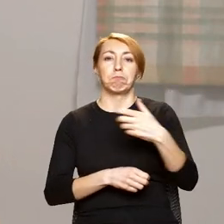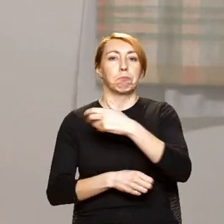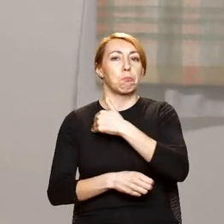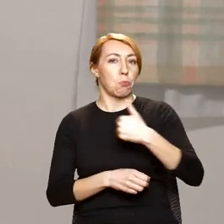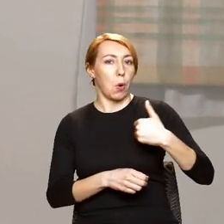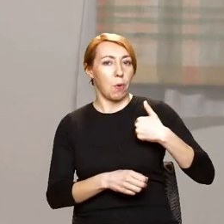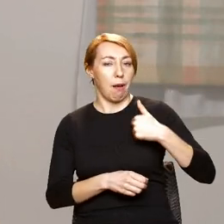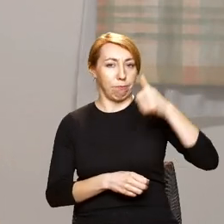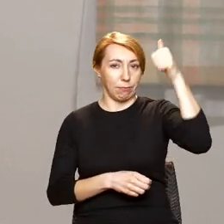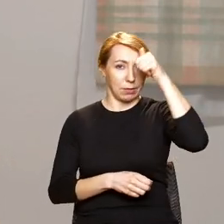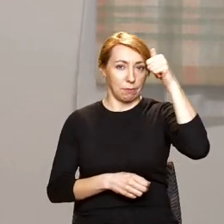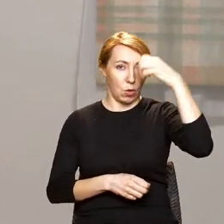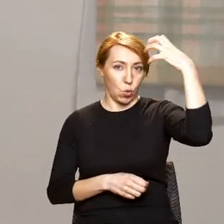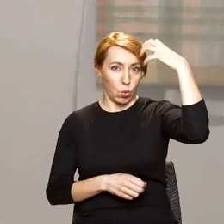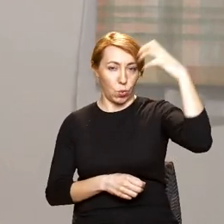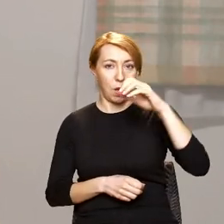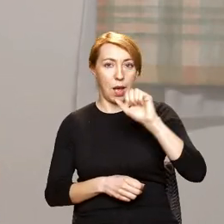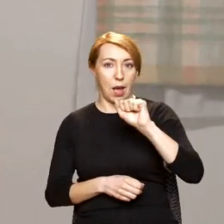Ainu.